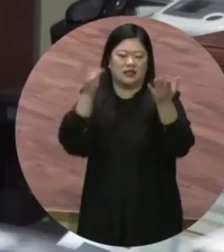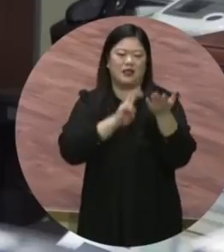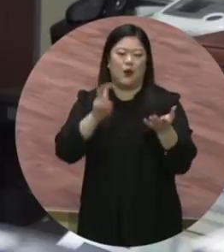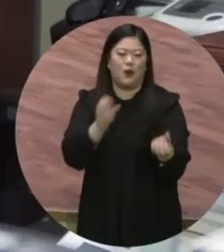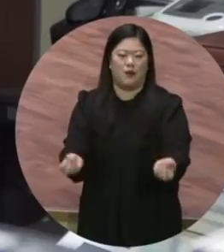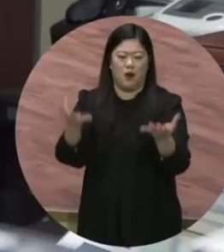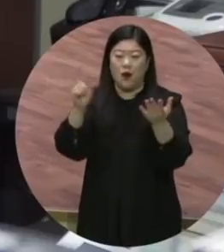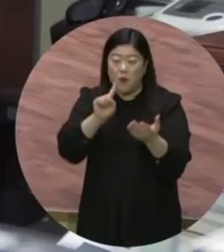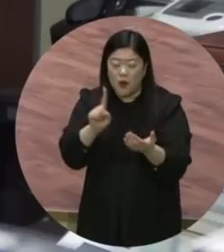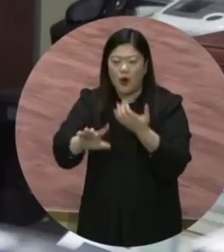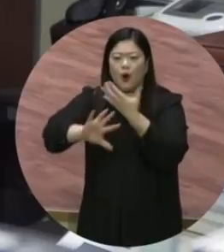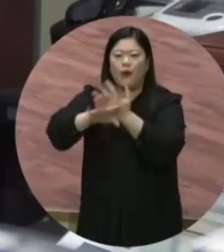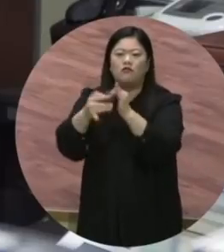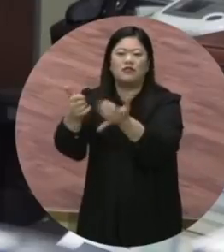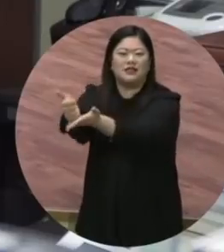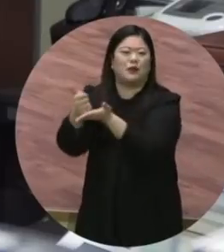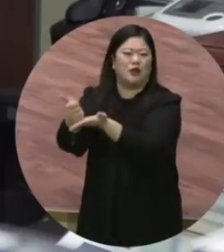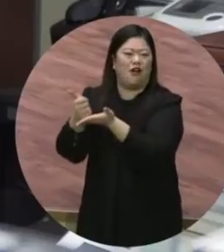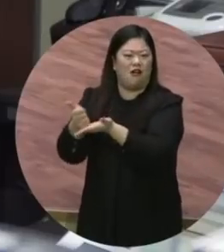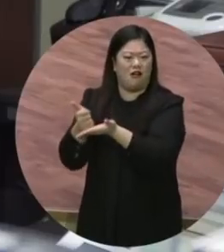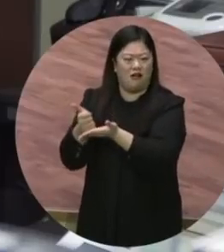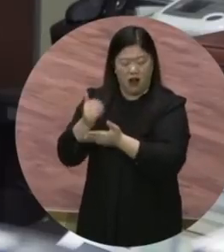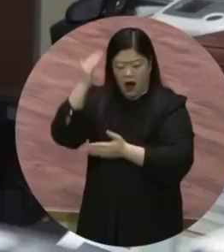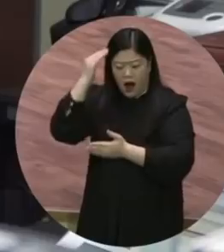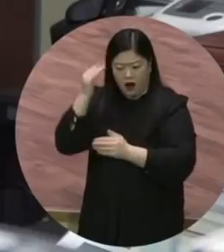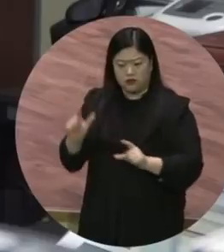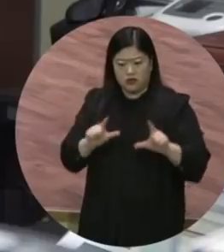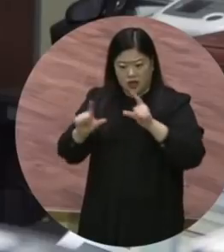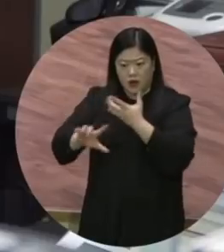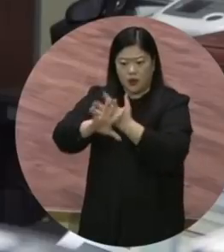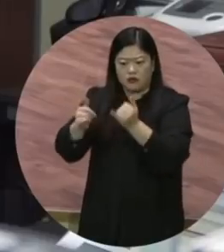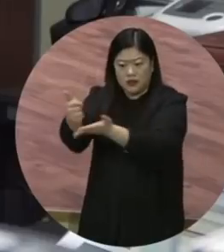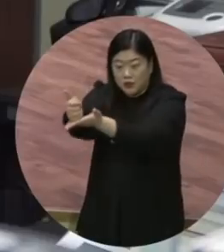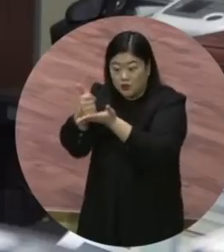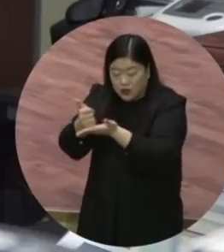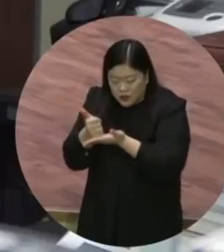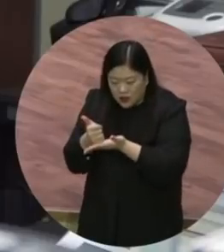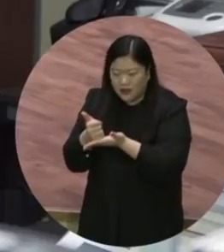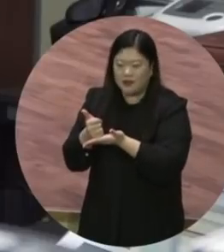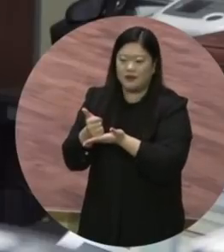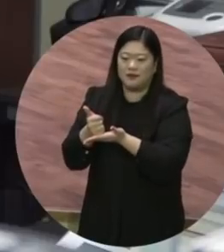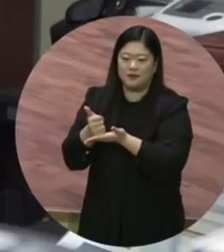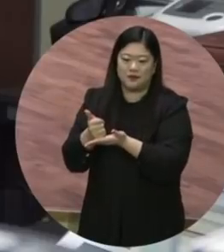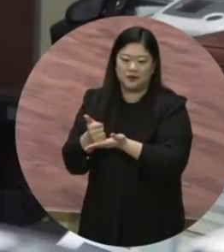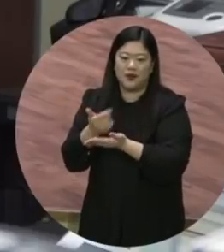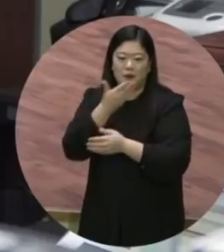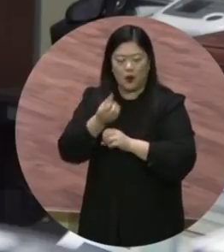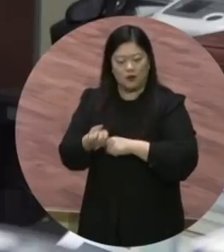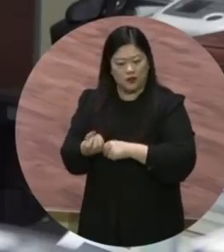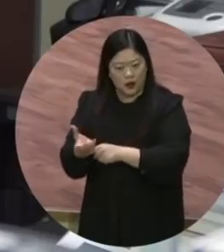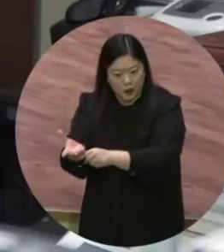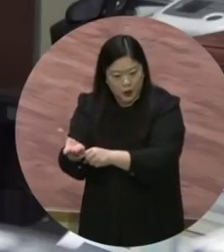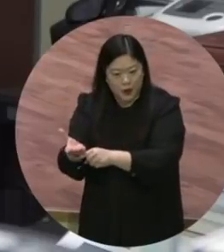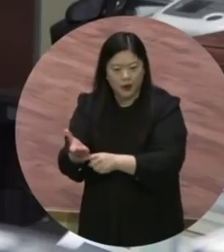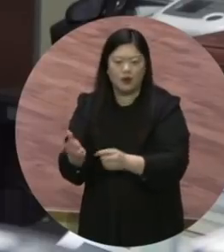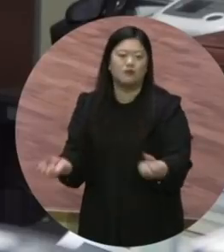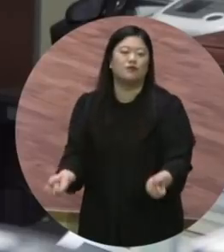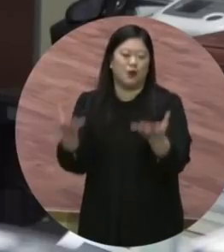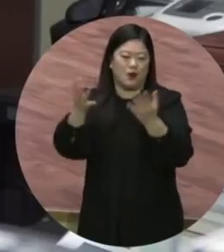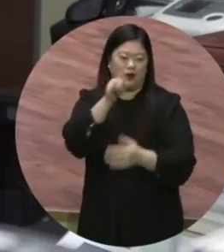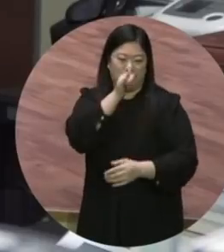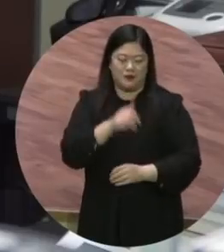중심으로 우리가 세계보험하기 위해서 이곳에 와 있는 다민족들을 초청해서 그렇게 콘서트를